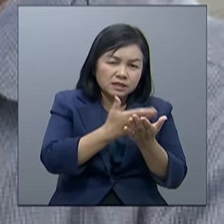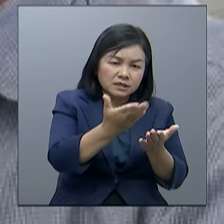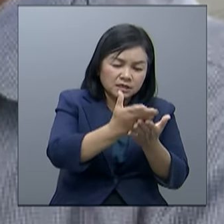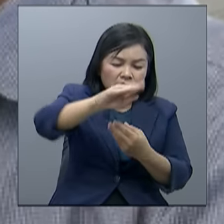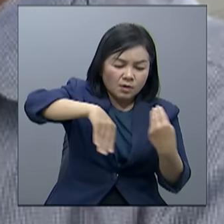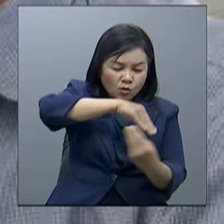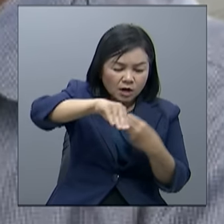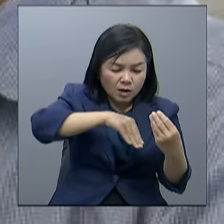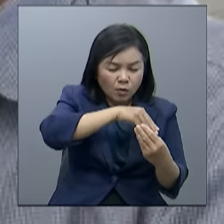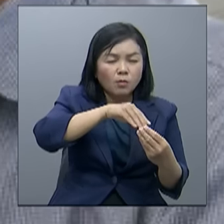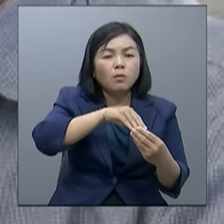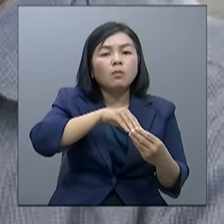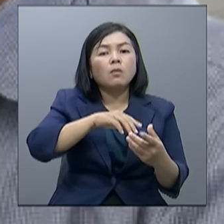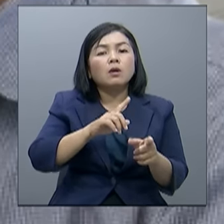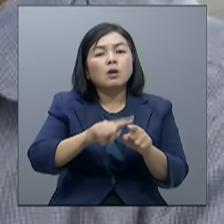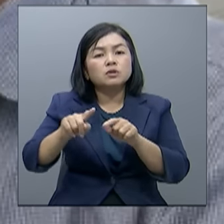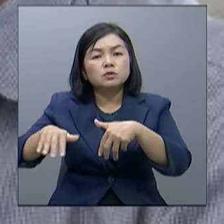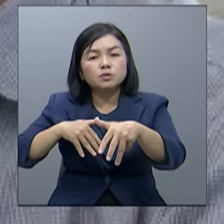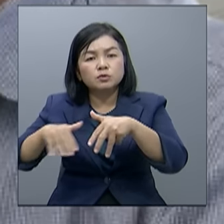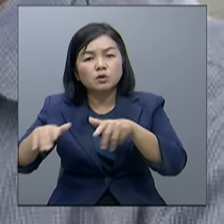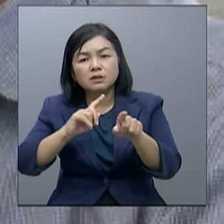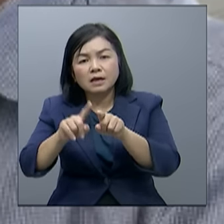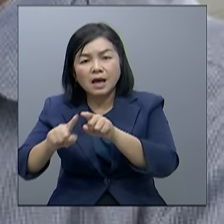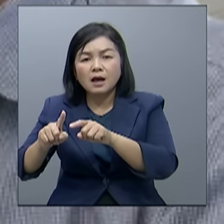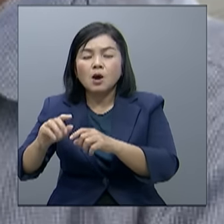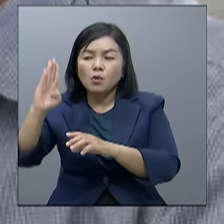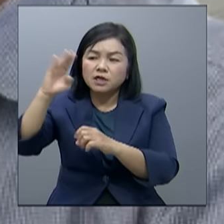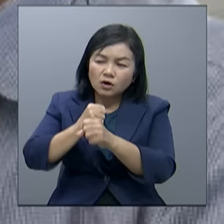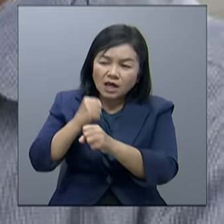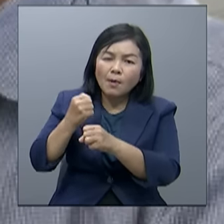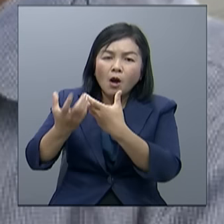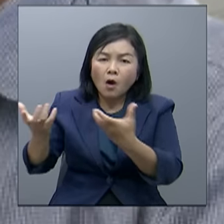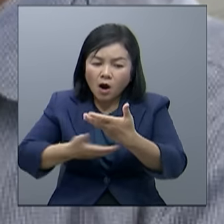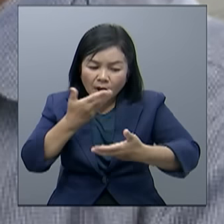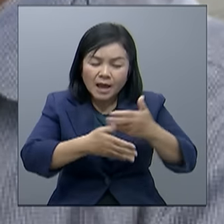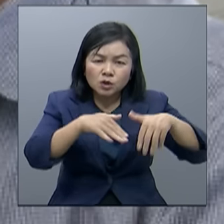ได้เนี่ยมันไหลไปสู่มือประชาชนแล้วมันไหลไปสู่ภาคธุรกิจอย่างทั่วถึงเขาเรียกว่า input